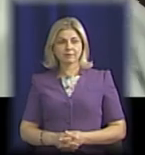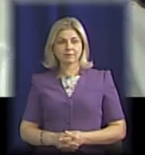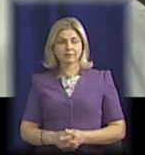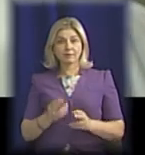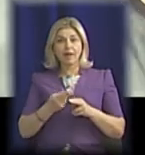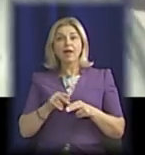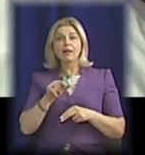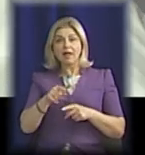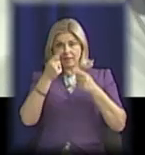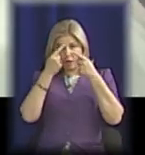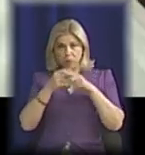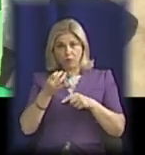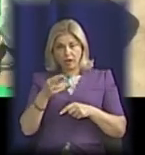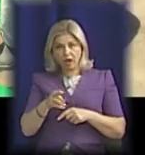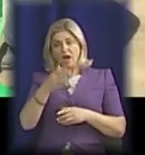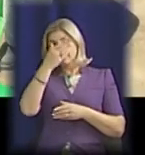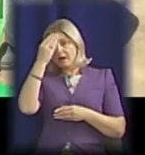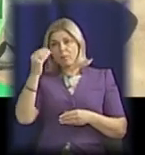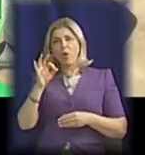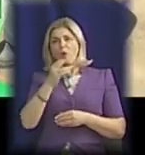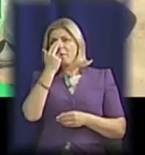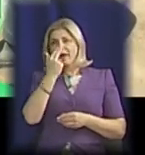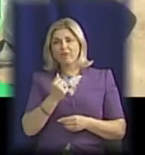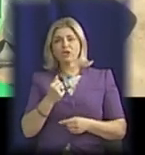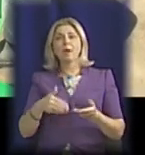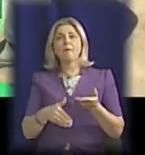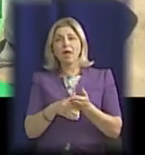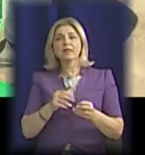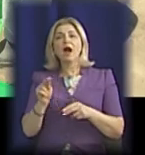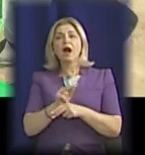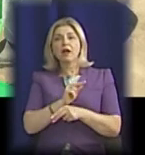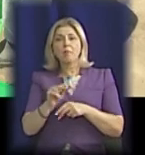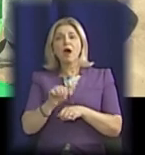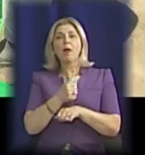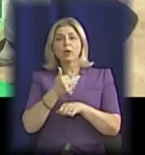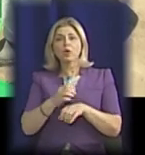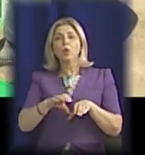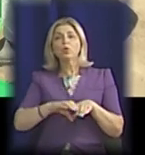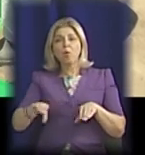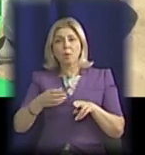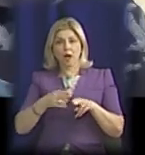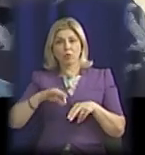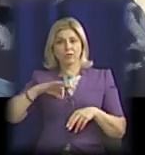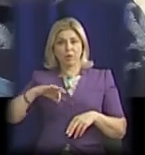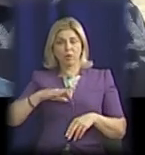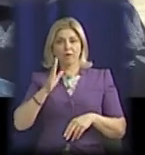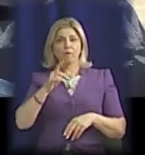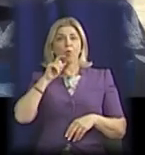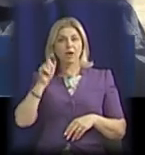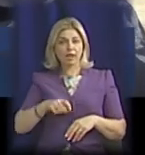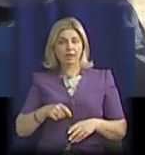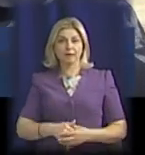Ця технологія дозволяє забути про традиційні методи капітального ремонту трубопроводів, які використовують в Україні. Для цього